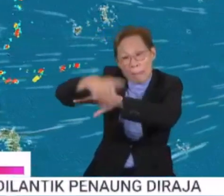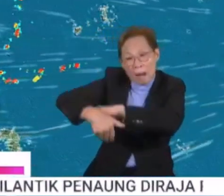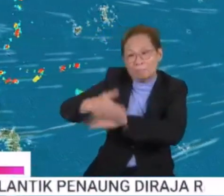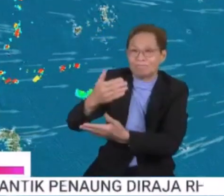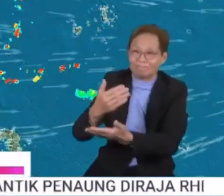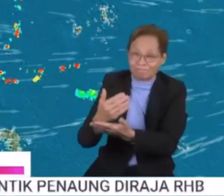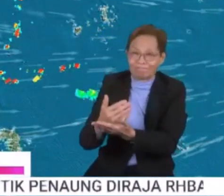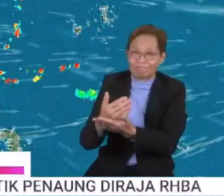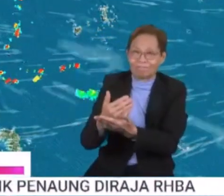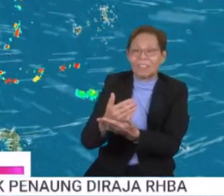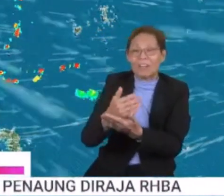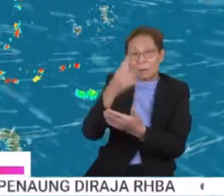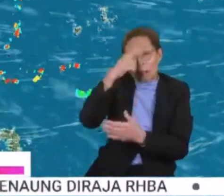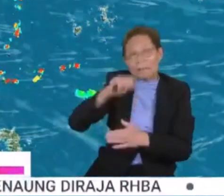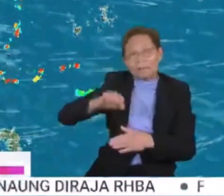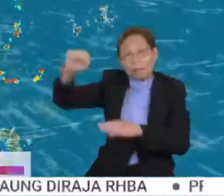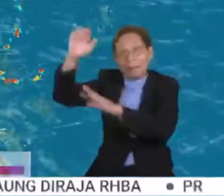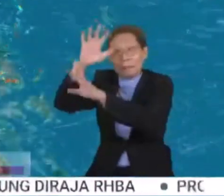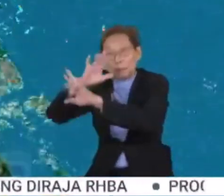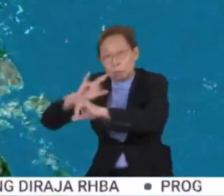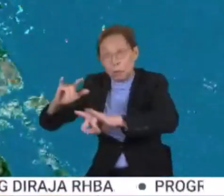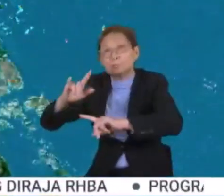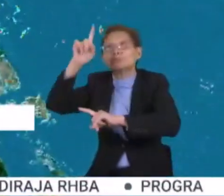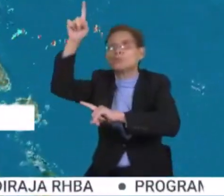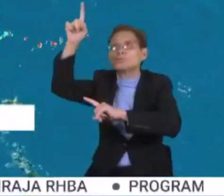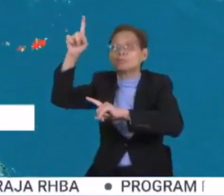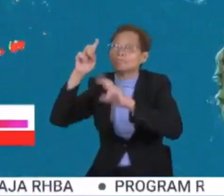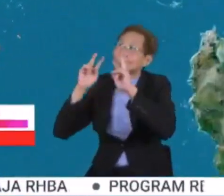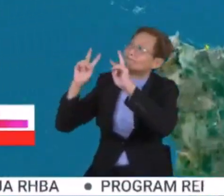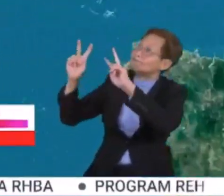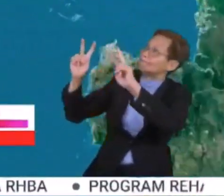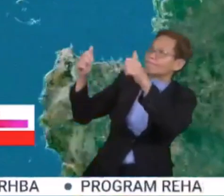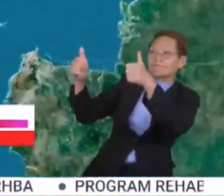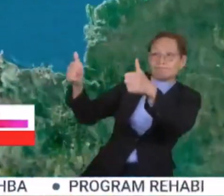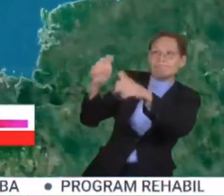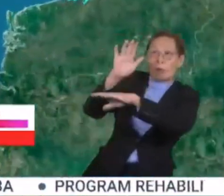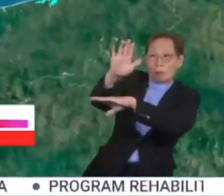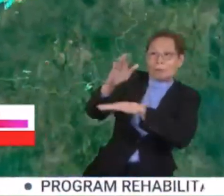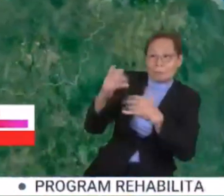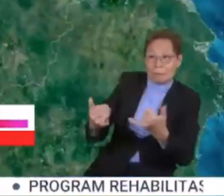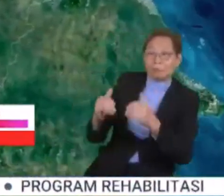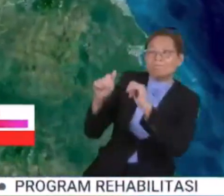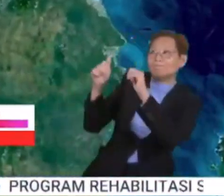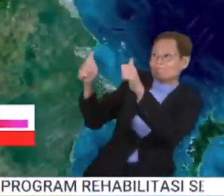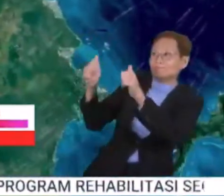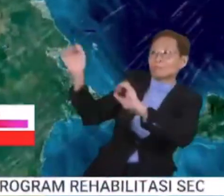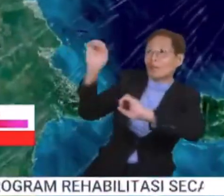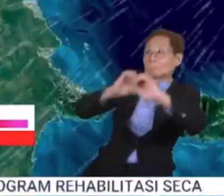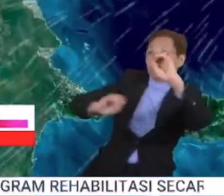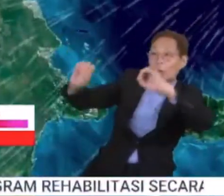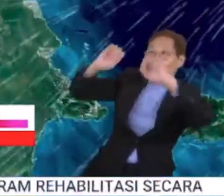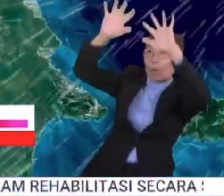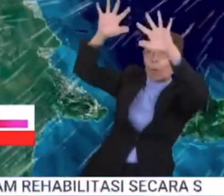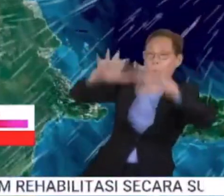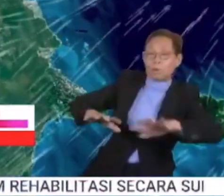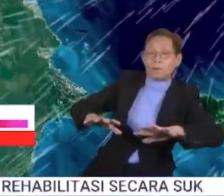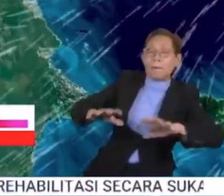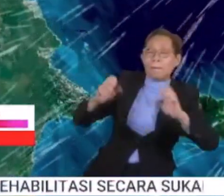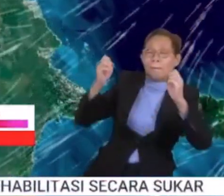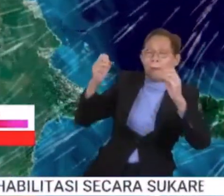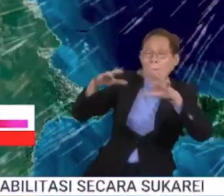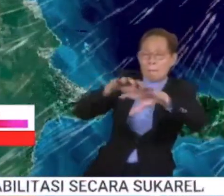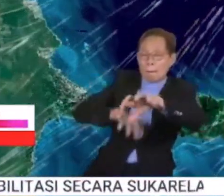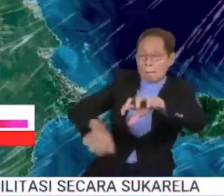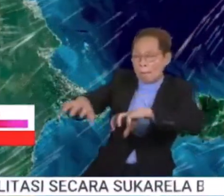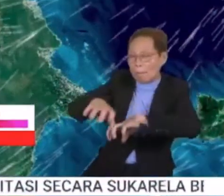nanti. Baiklah, bagi Sabah dan Sarawak, keadaan cuaca masih lagi kelihatan baik pada petang ini di mana tiada hujan yang dicerap di